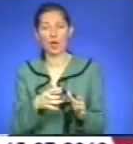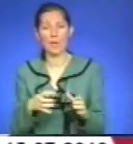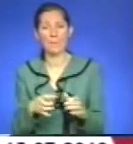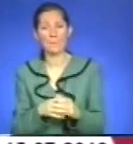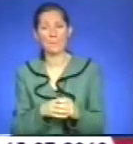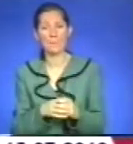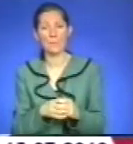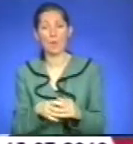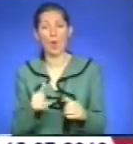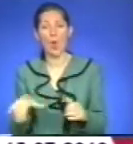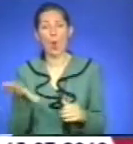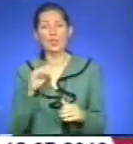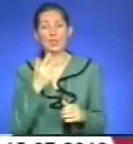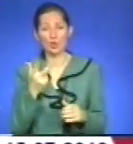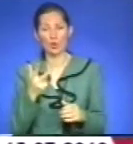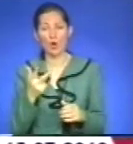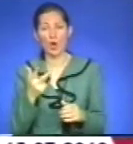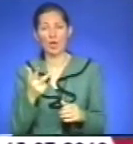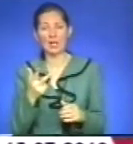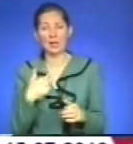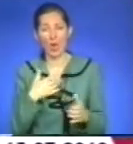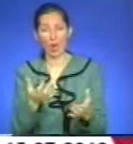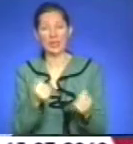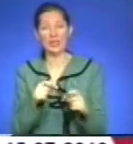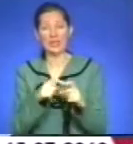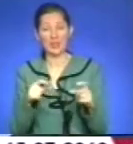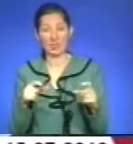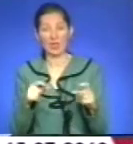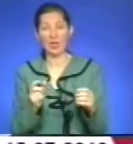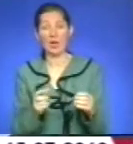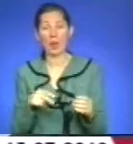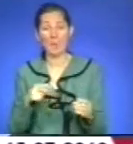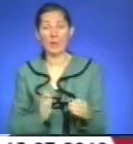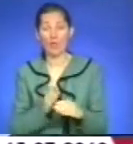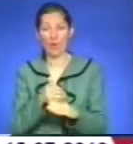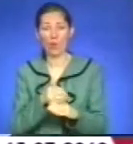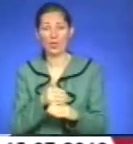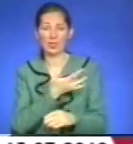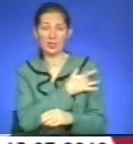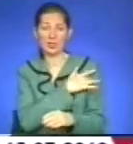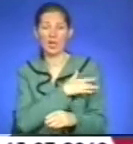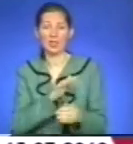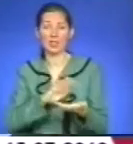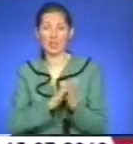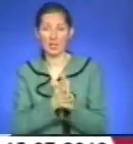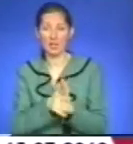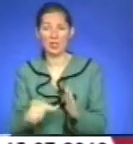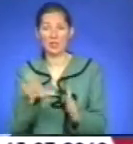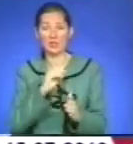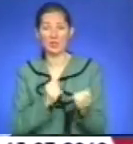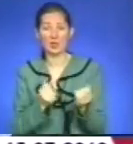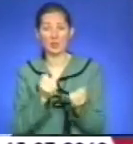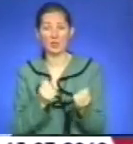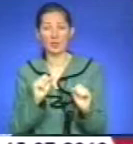Ну, у всіх 3 ми отримали квитки при вході. Санітарний стан всіх, можна сказати, що був,